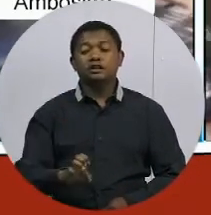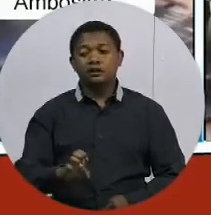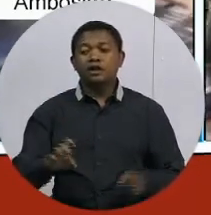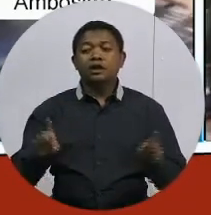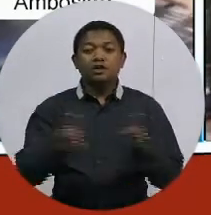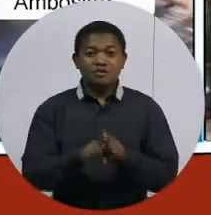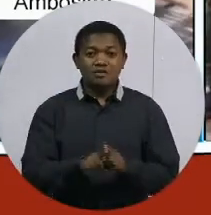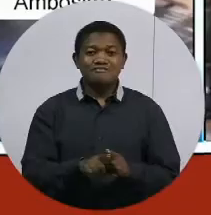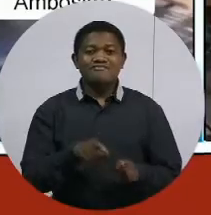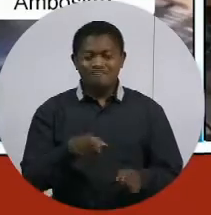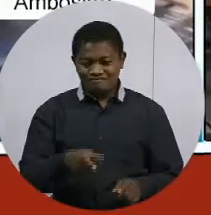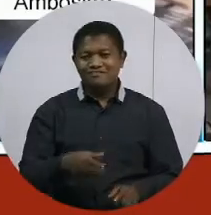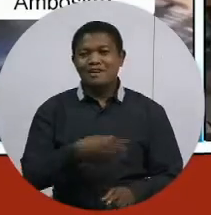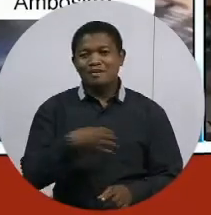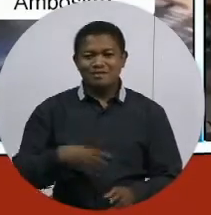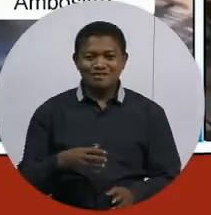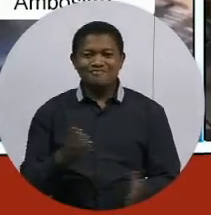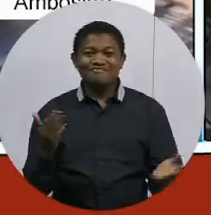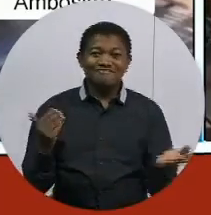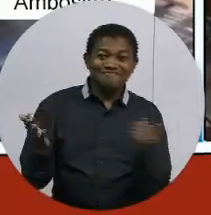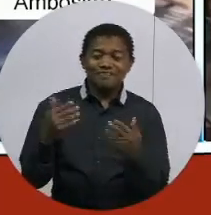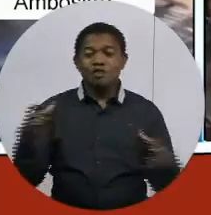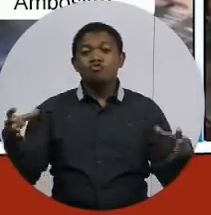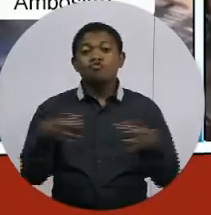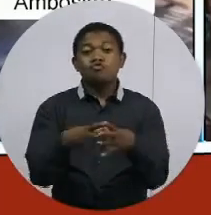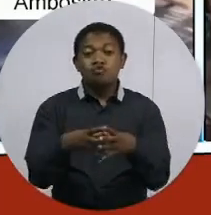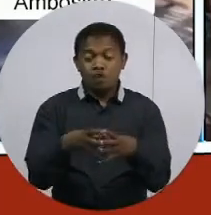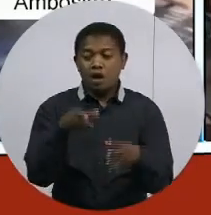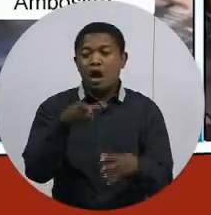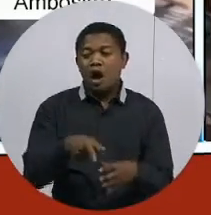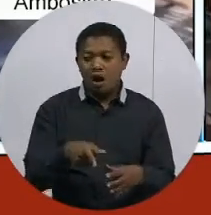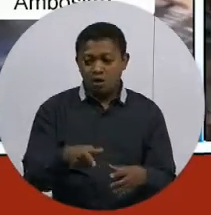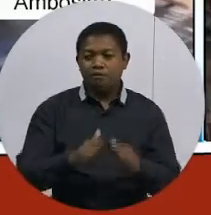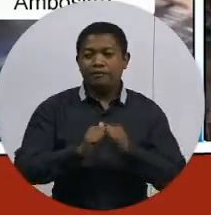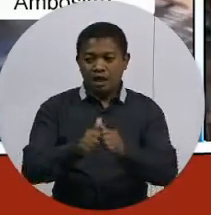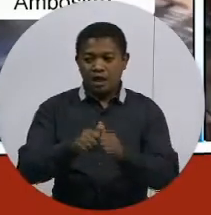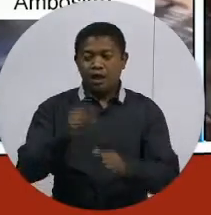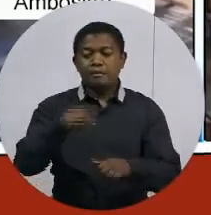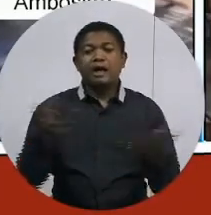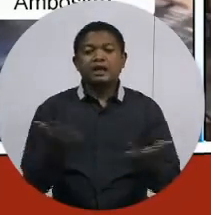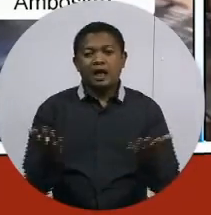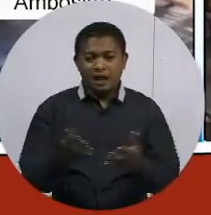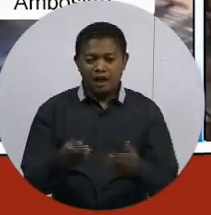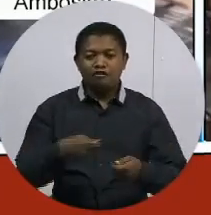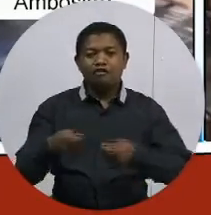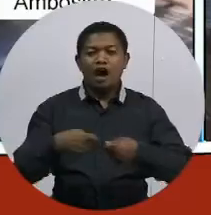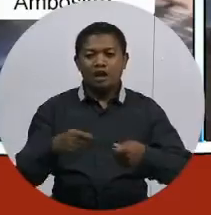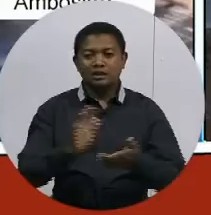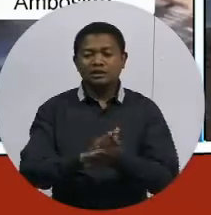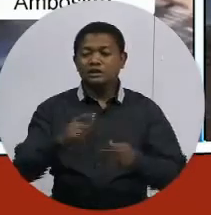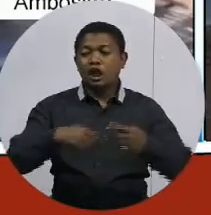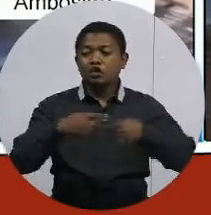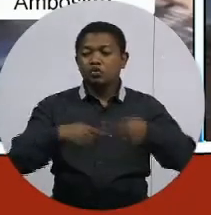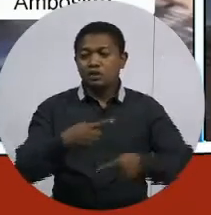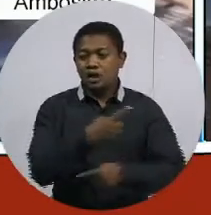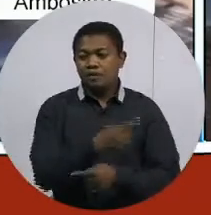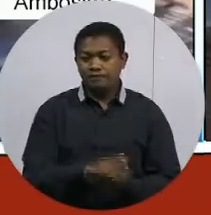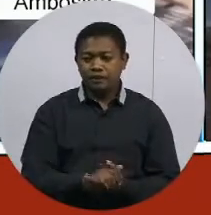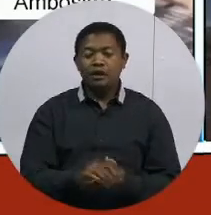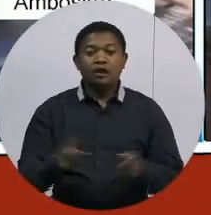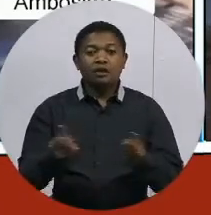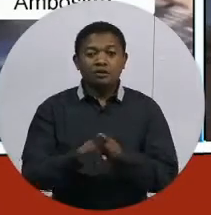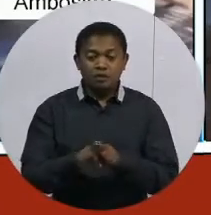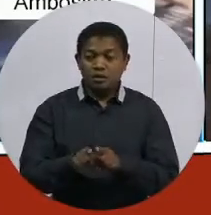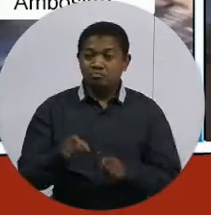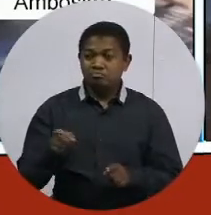ary ny asa tanana mahakasika ny tokony anasiana orinasa mpanotina vokatra ty amin'ny distrikana Ambositra dia niaona tamin'ireo be ny